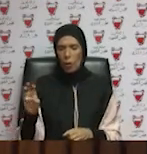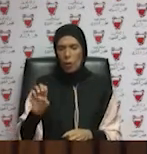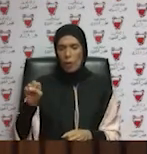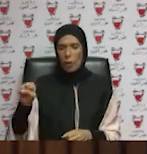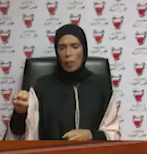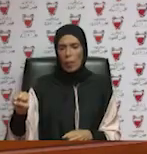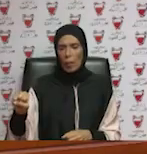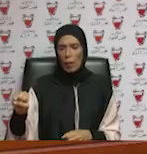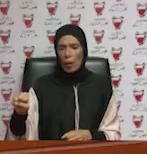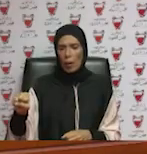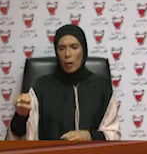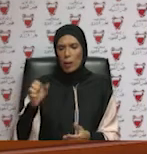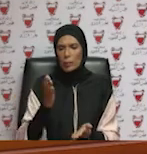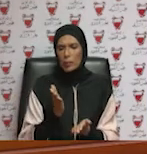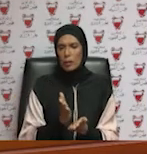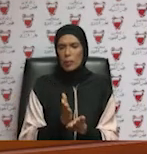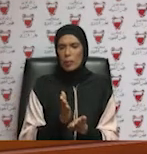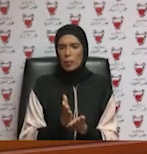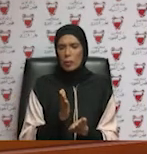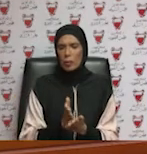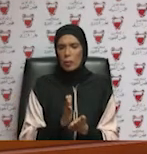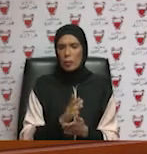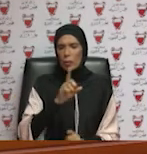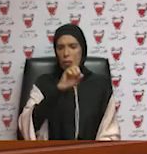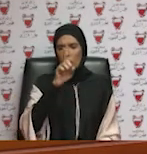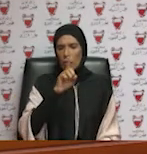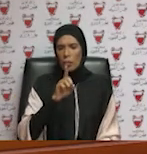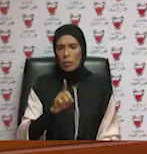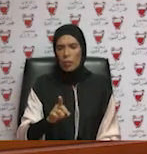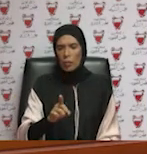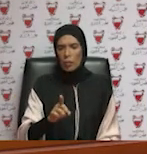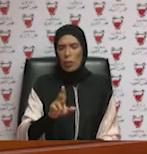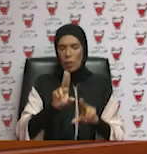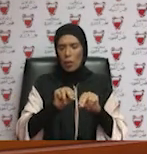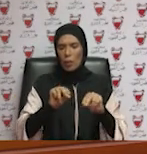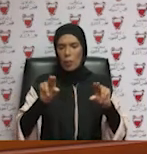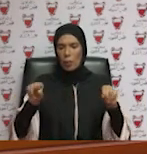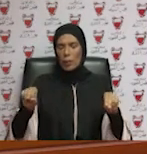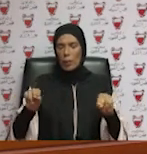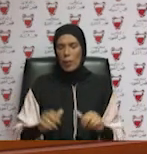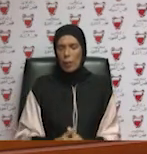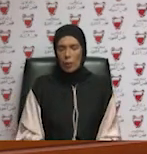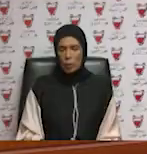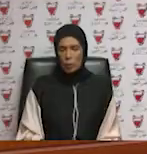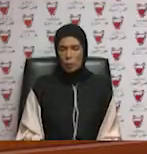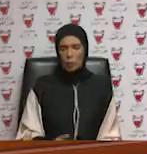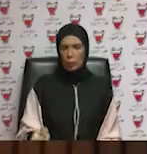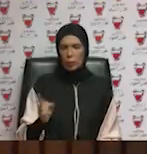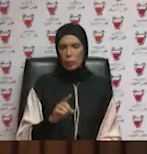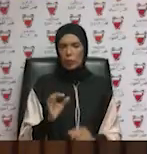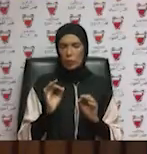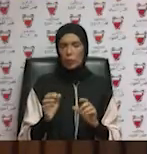على أساس الاستحقاق، مما يثير تساؤلاً بشأن مبدأ المماثلة الكونسيستنسي. ومن ثم تأكد